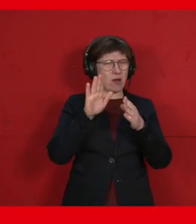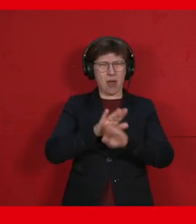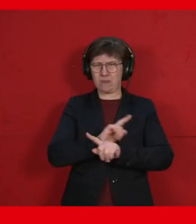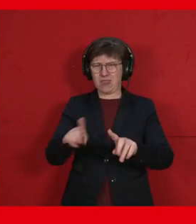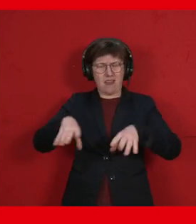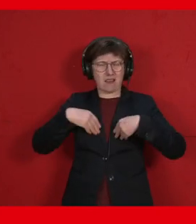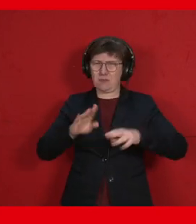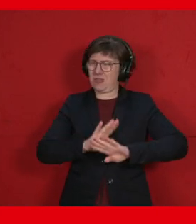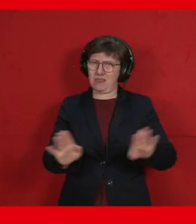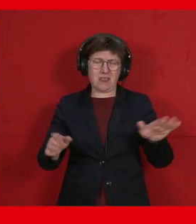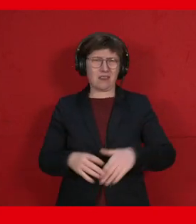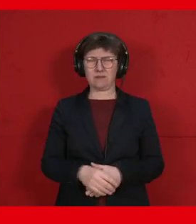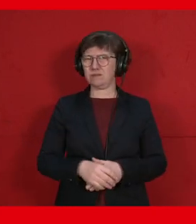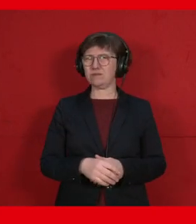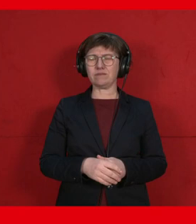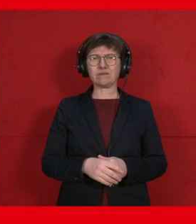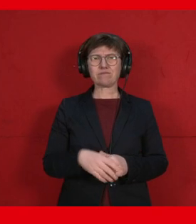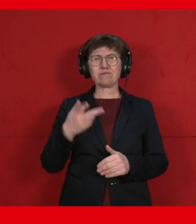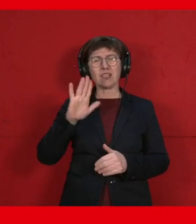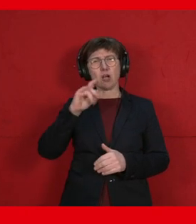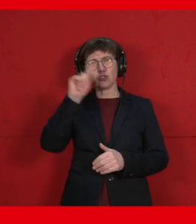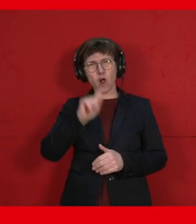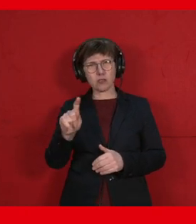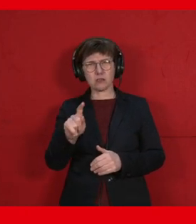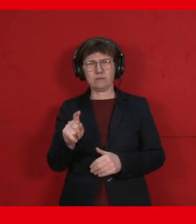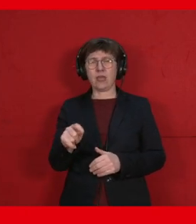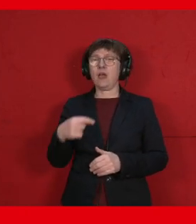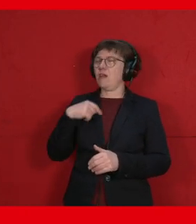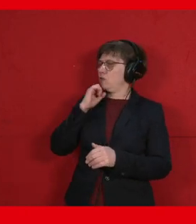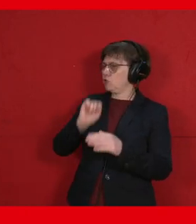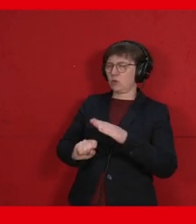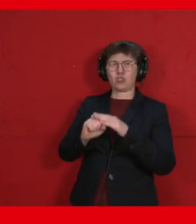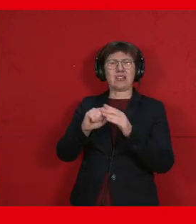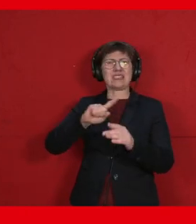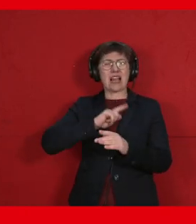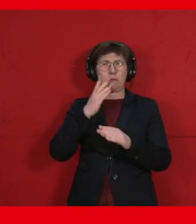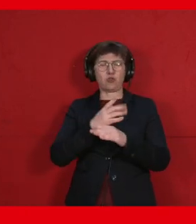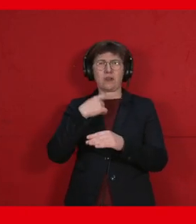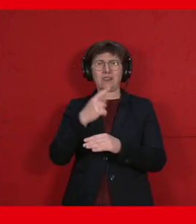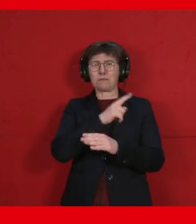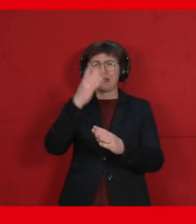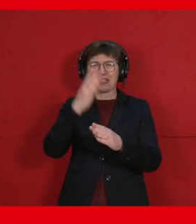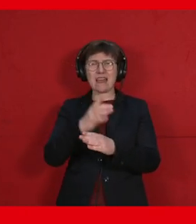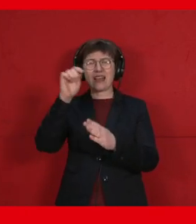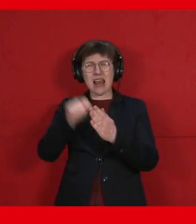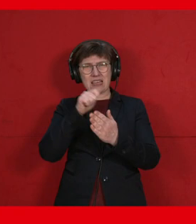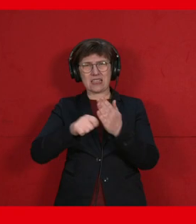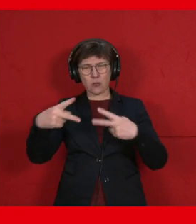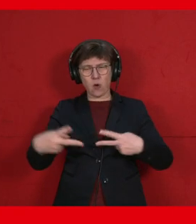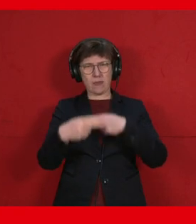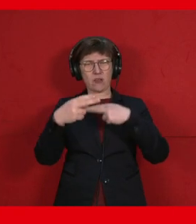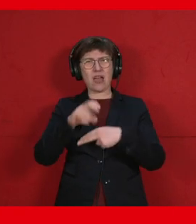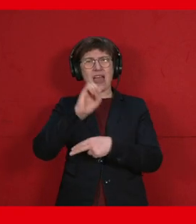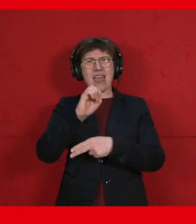keine Akzeptanz erfahren. Herr Scholz, bitte. Ich will das unterstreichen. Ich habe ja schon in meiner Rede gesagt, bis zum Ende der Legislaturperiode muss